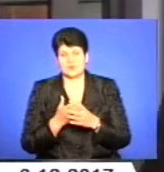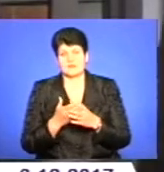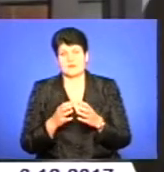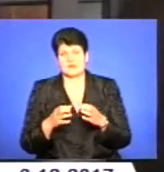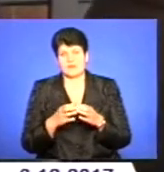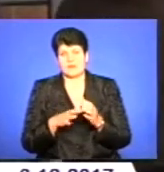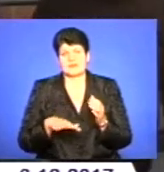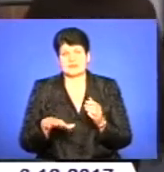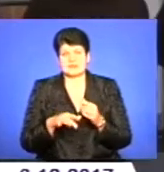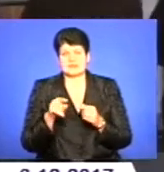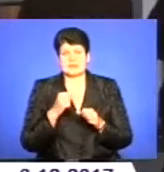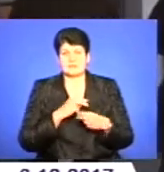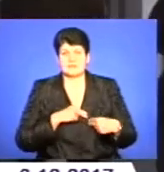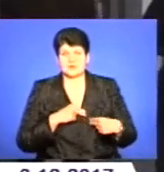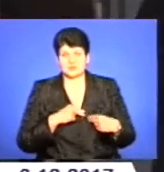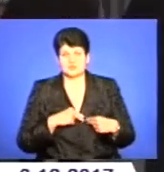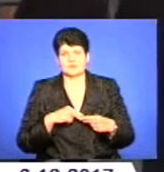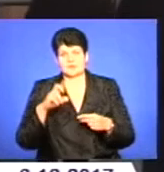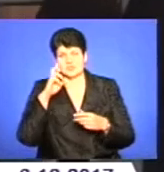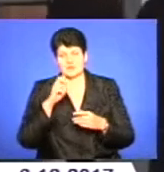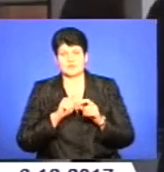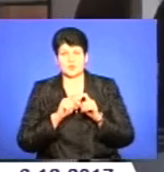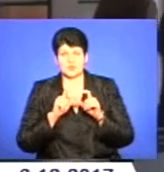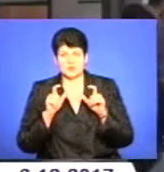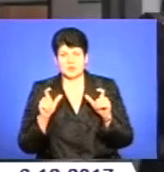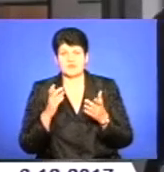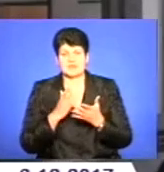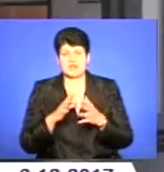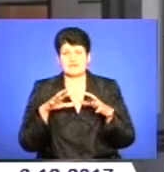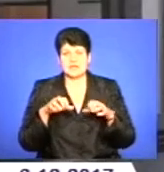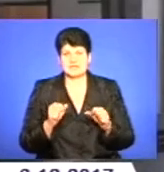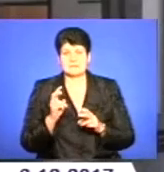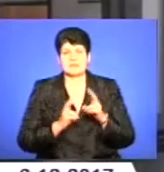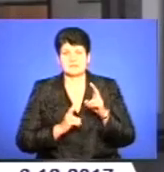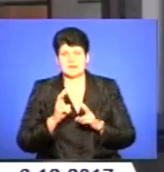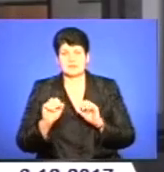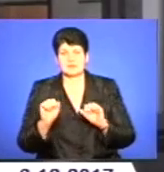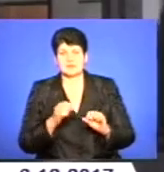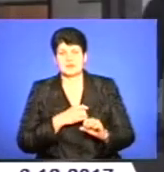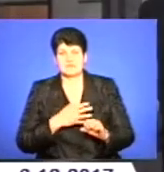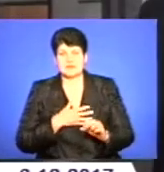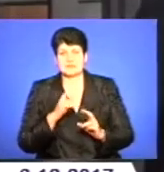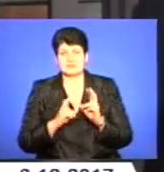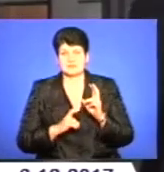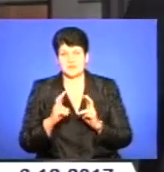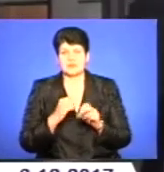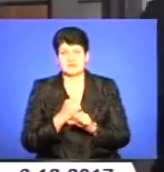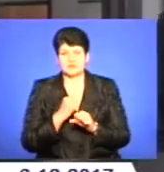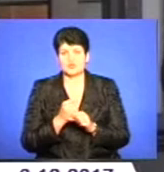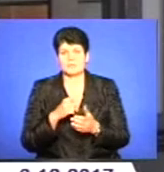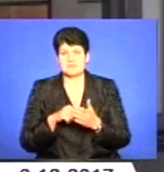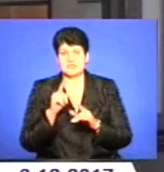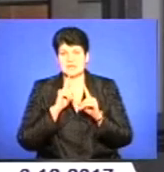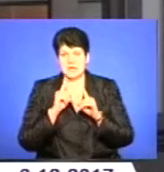населення. Ті, які працюють в комунальних установах, є власниками підприємств, керівниками приватних підприємств, які працюють в міській